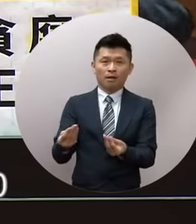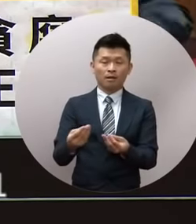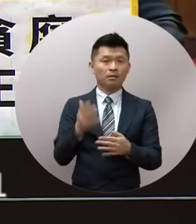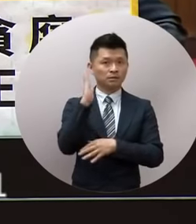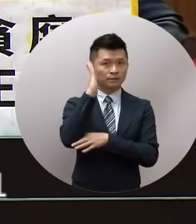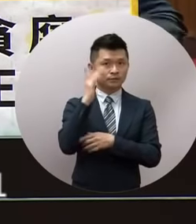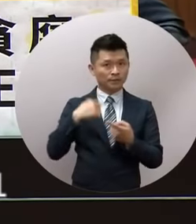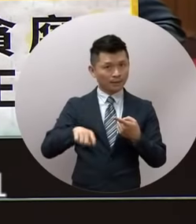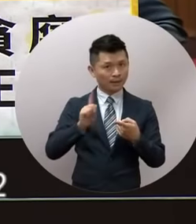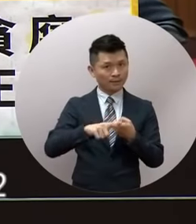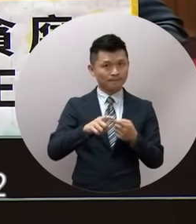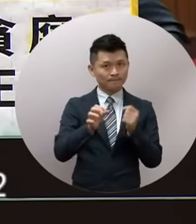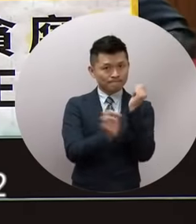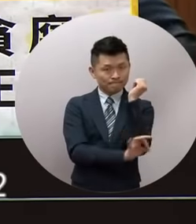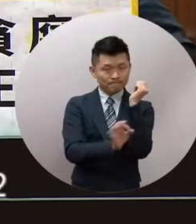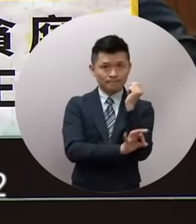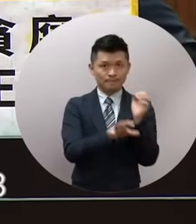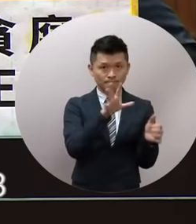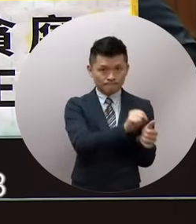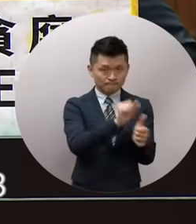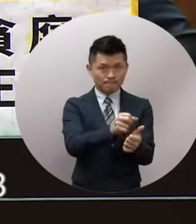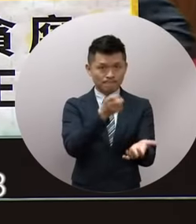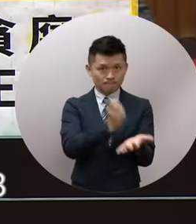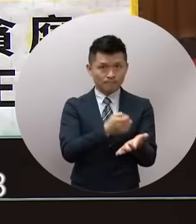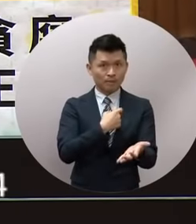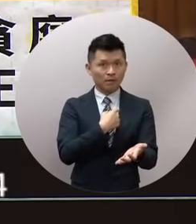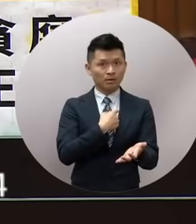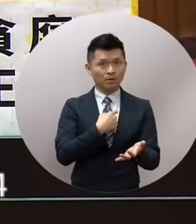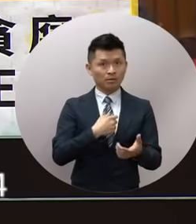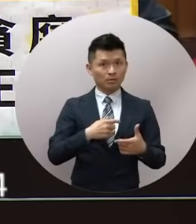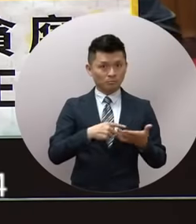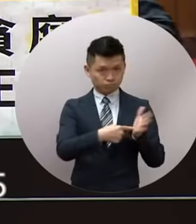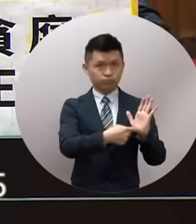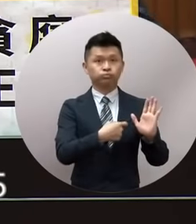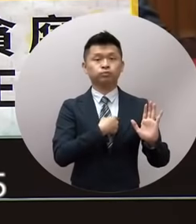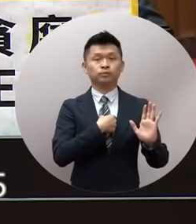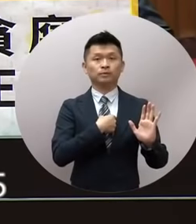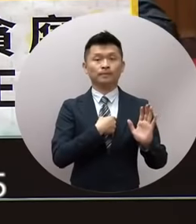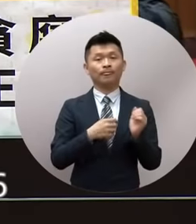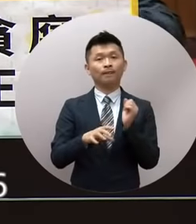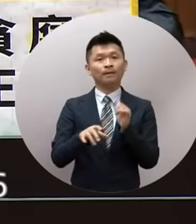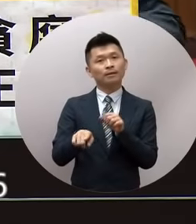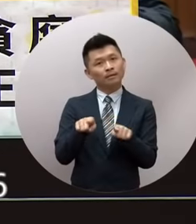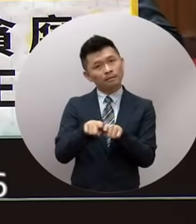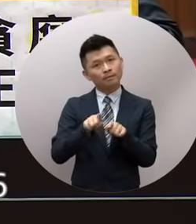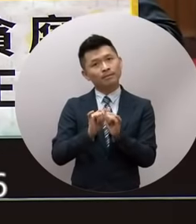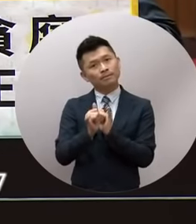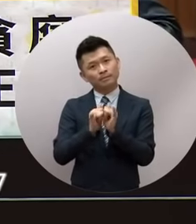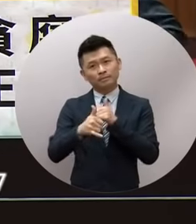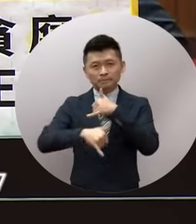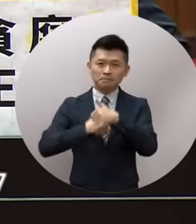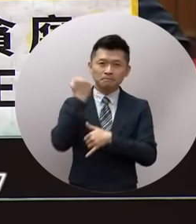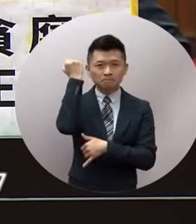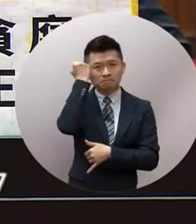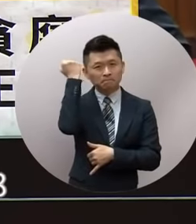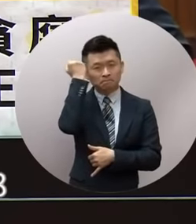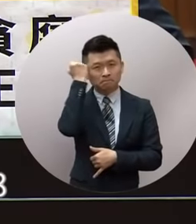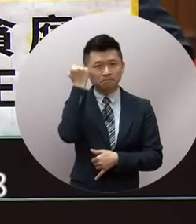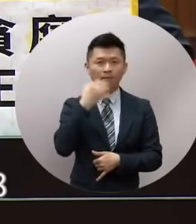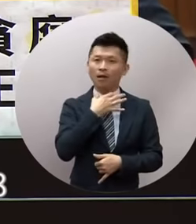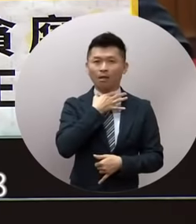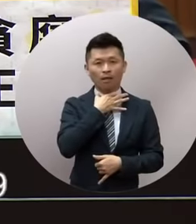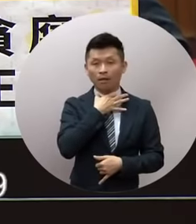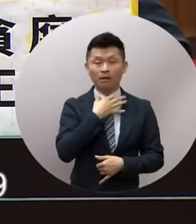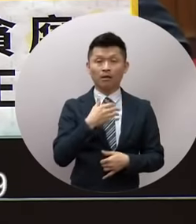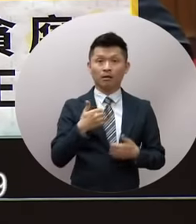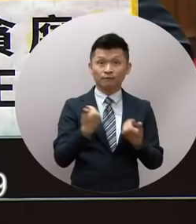个反贪腐的决心嘛。针对这些贪官污吏，吼，咱基层呢，即个百姓诶生活这么困苦的情况之下，啊，结